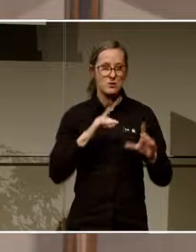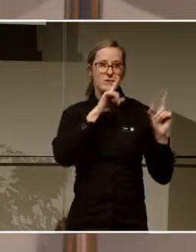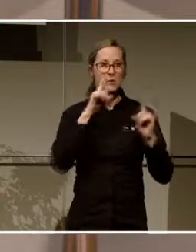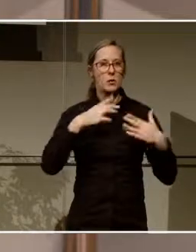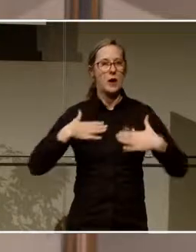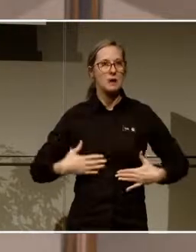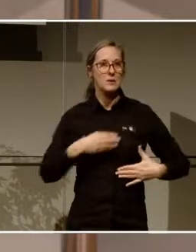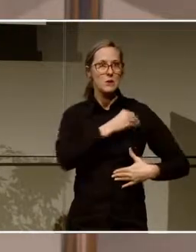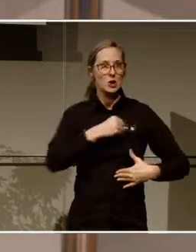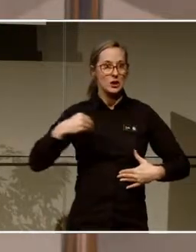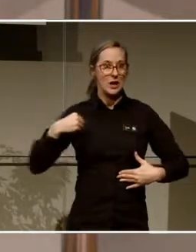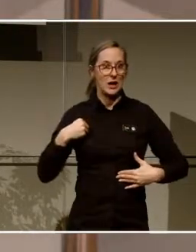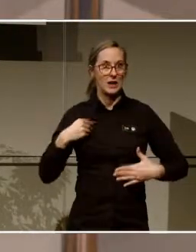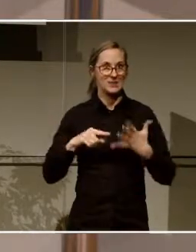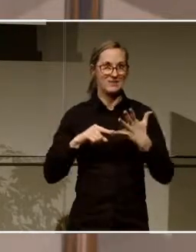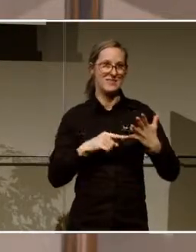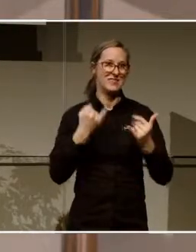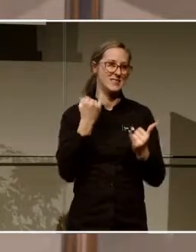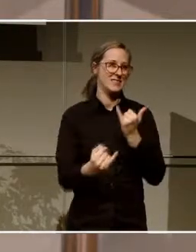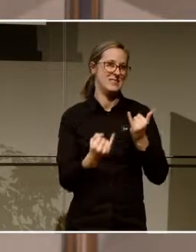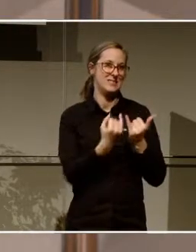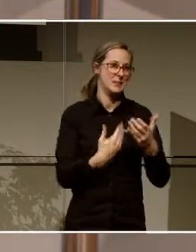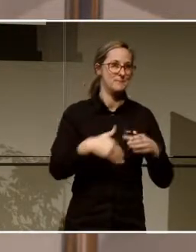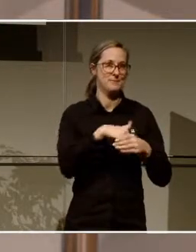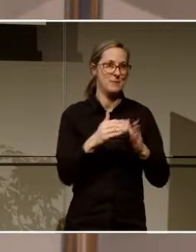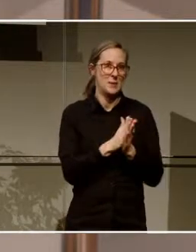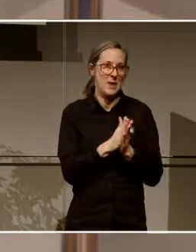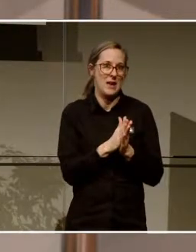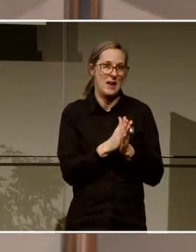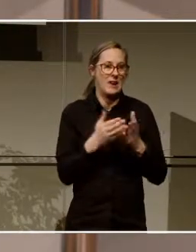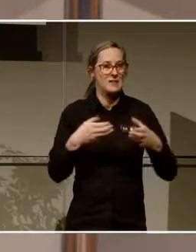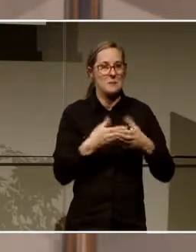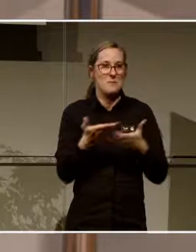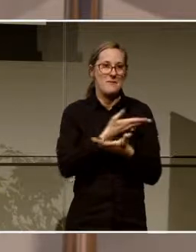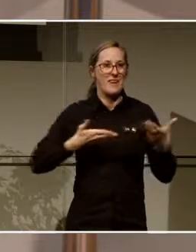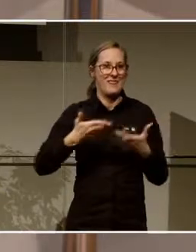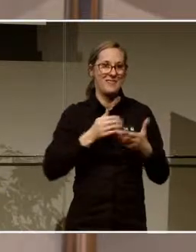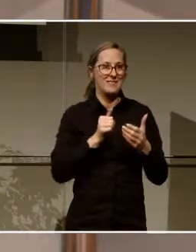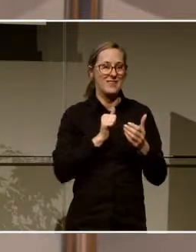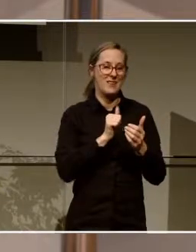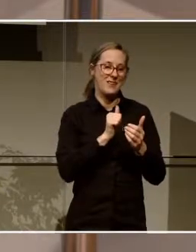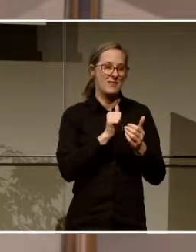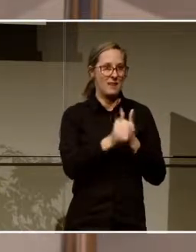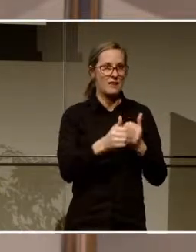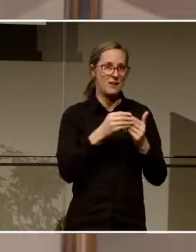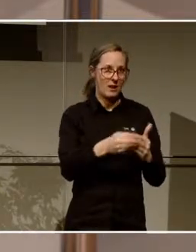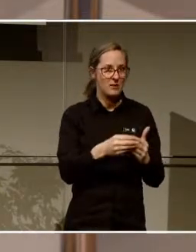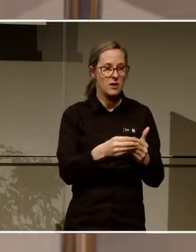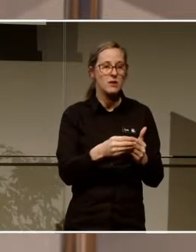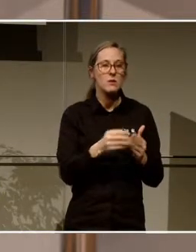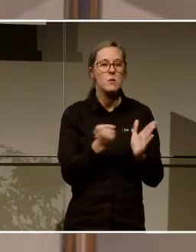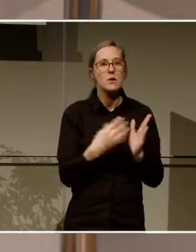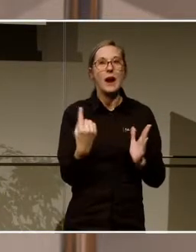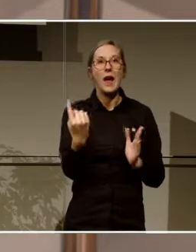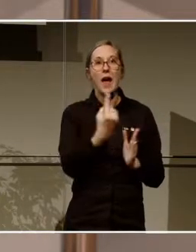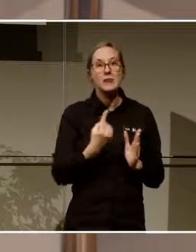Folkhälsomyndigheten, som är vår senaste aktör i samverkansledningen. För ensamhet i form